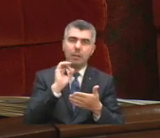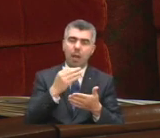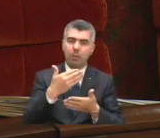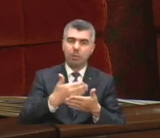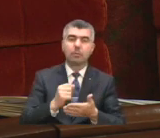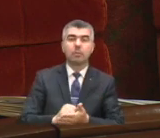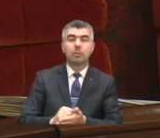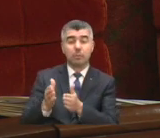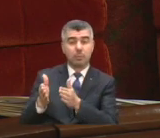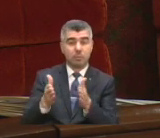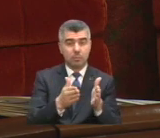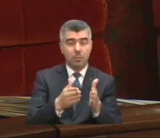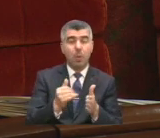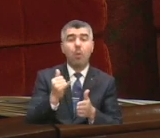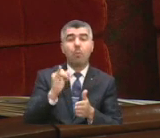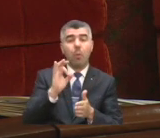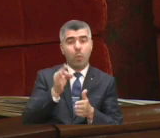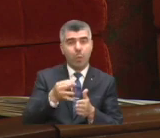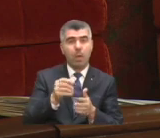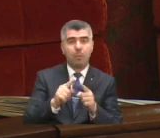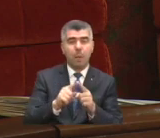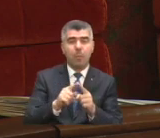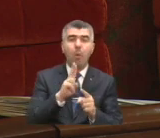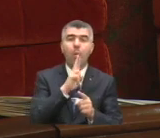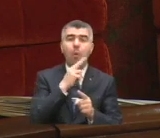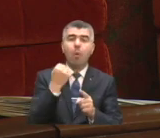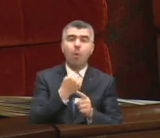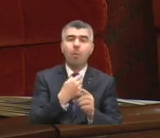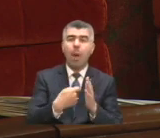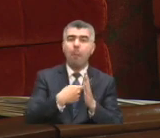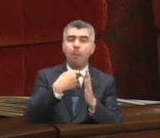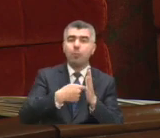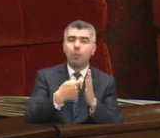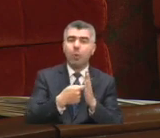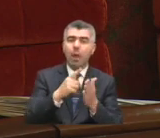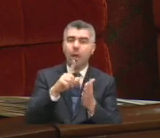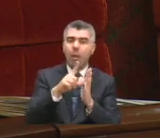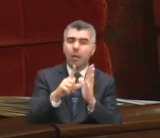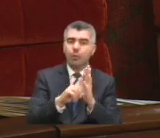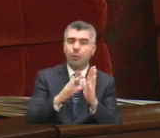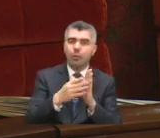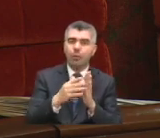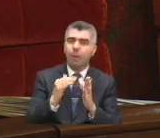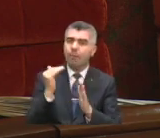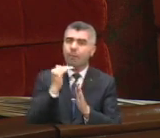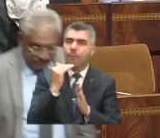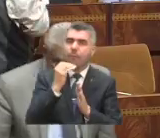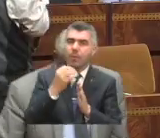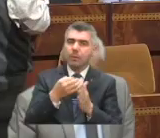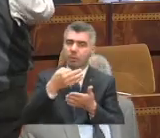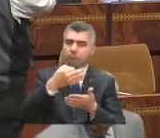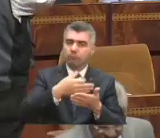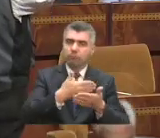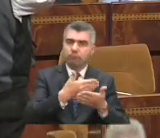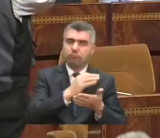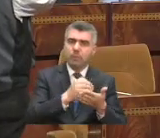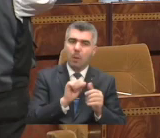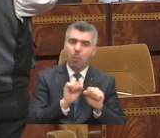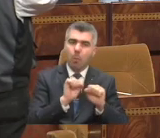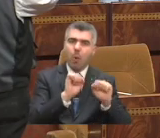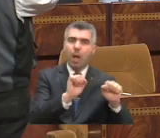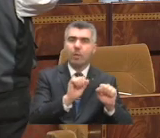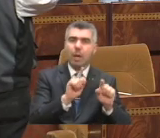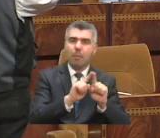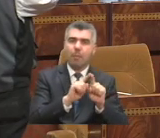قامت الحكومة بتقديم عدة مشاريع قوانين بسرعة قياسية، وأصبحنا أمام ترسنة قانونية صلبة لمواجهة كل